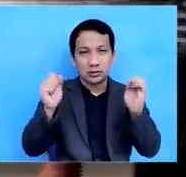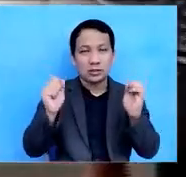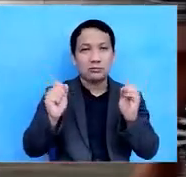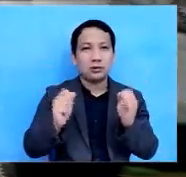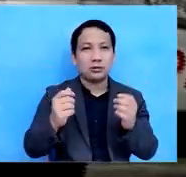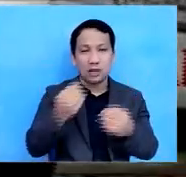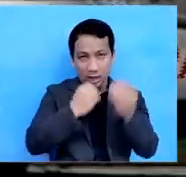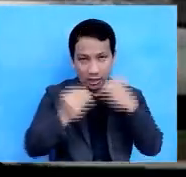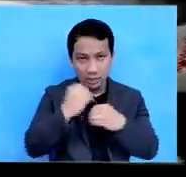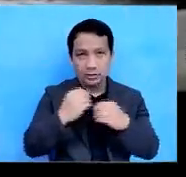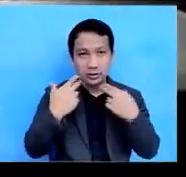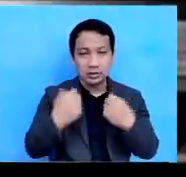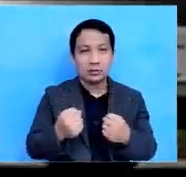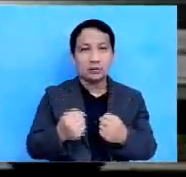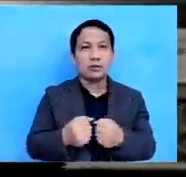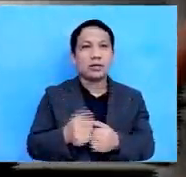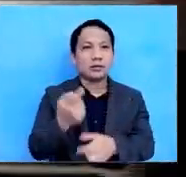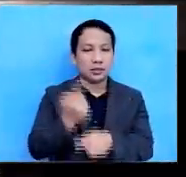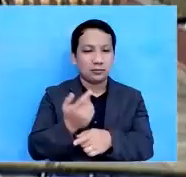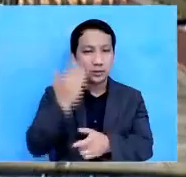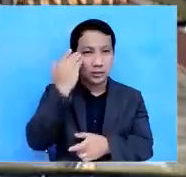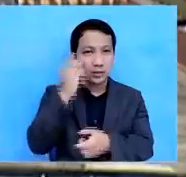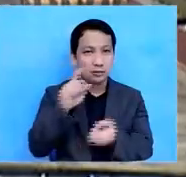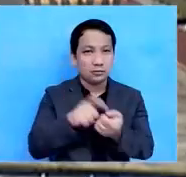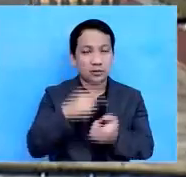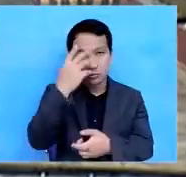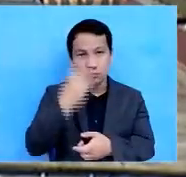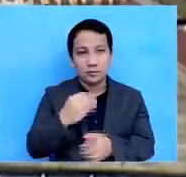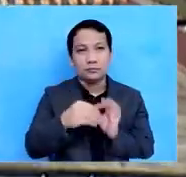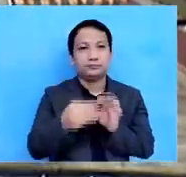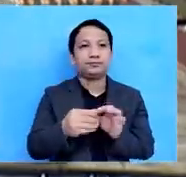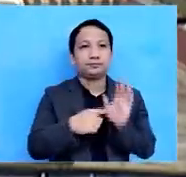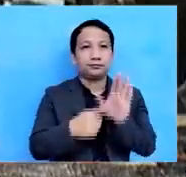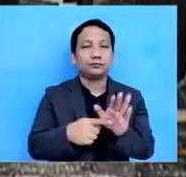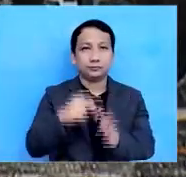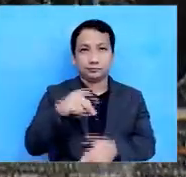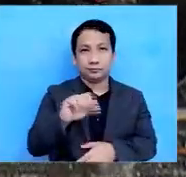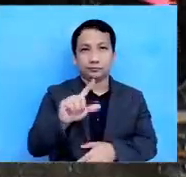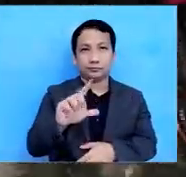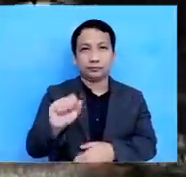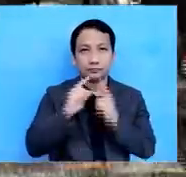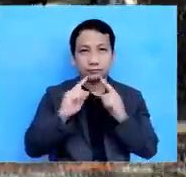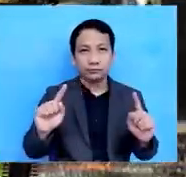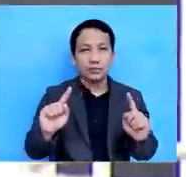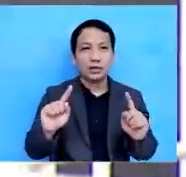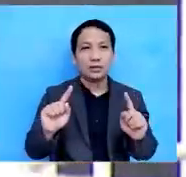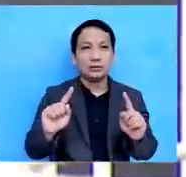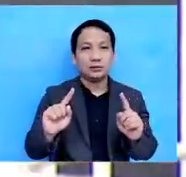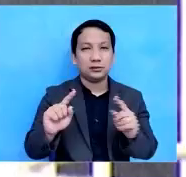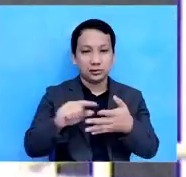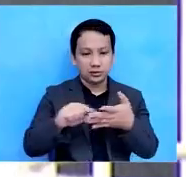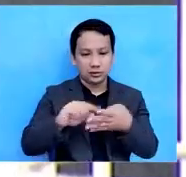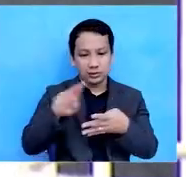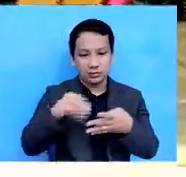ng masustansya at magkaroon ng sapat na tulog. Nauna nang sinabi ng PAGASA na posibleng ideklara ang pag-ulan sa kalagitnaan ng Mayo